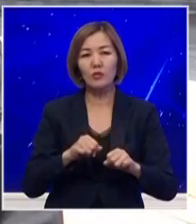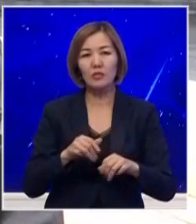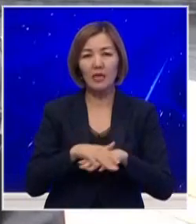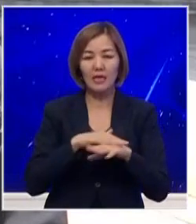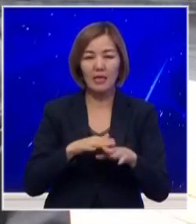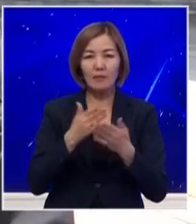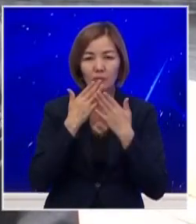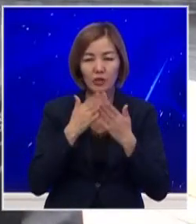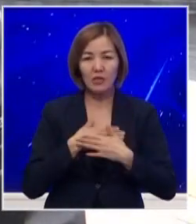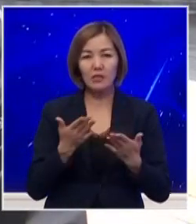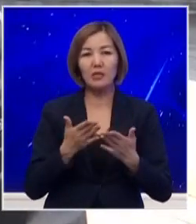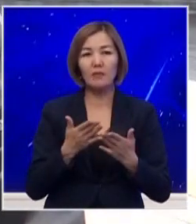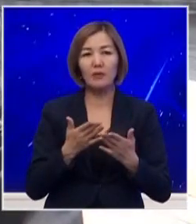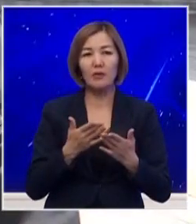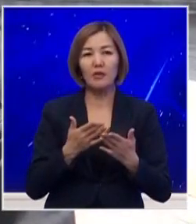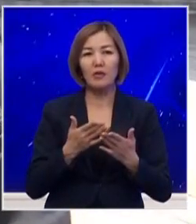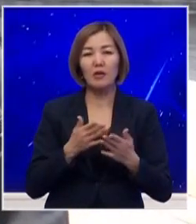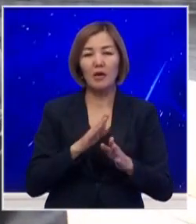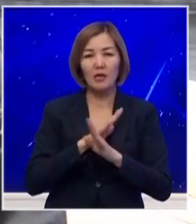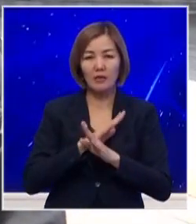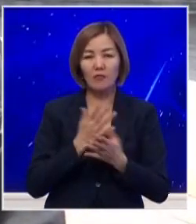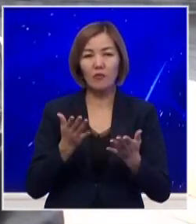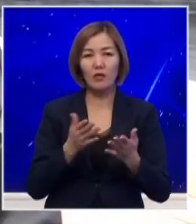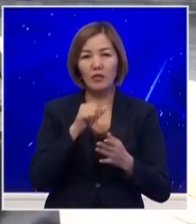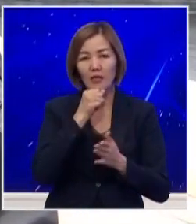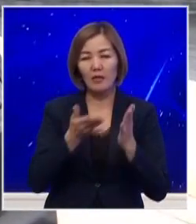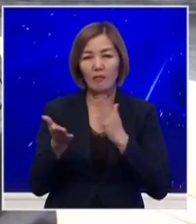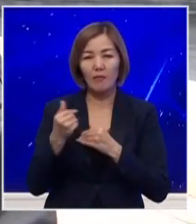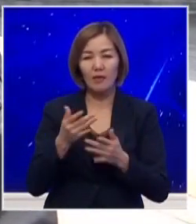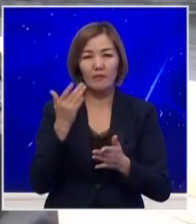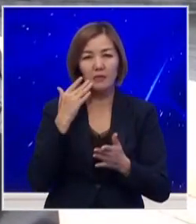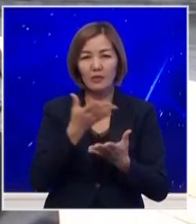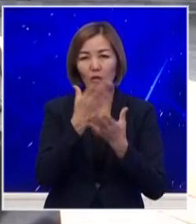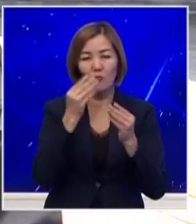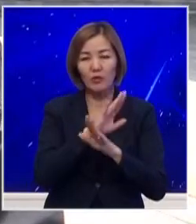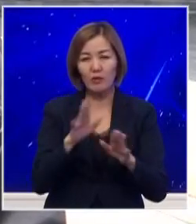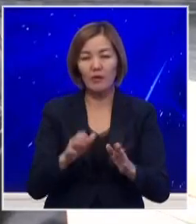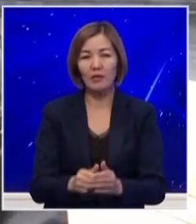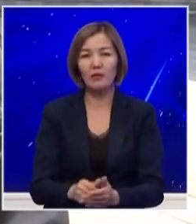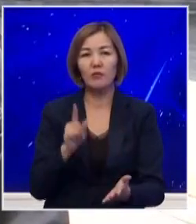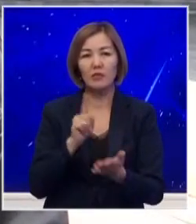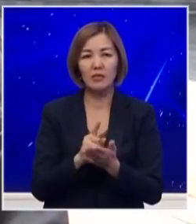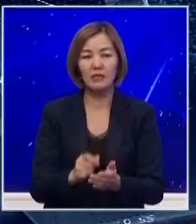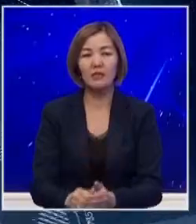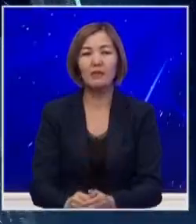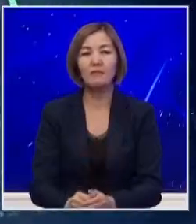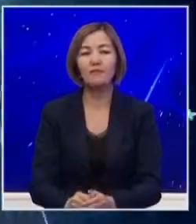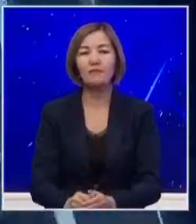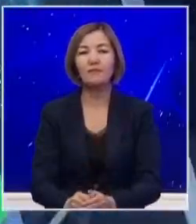деп жан тапсырған ата бабаларымыз ешқашан ешкім ұмытылмау керек.